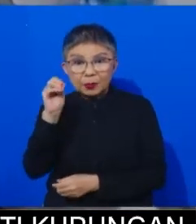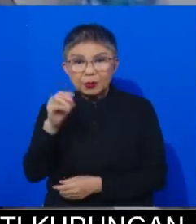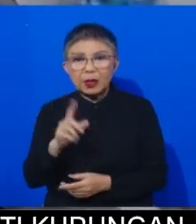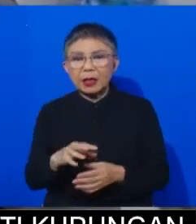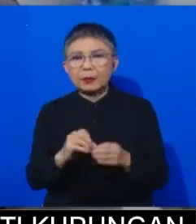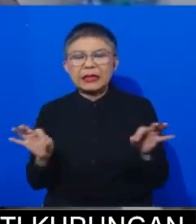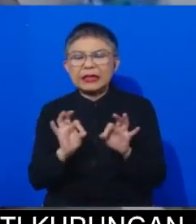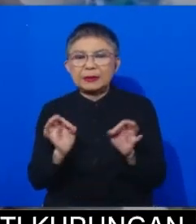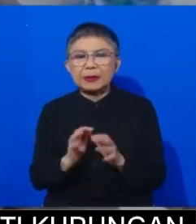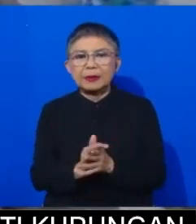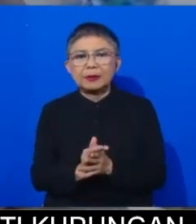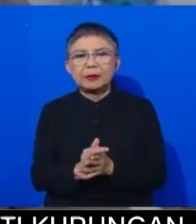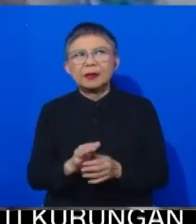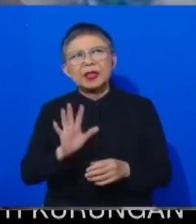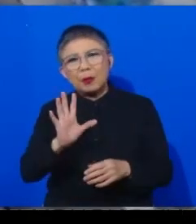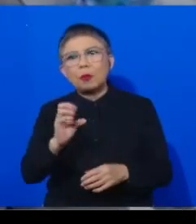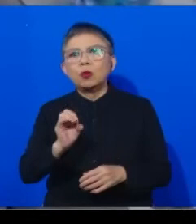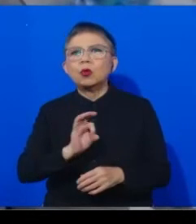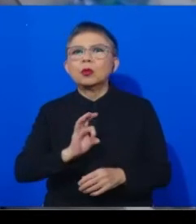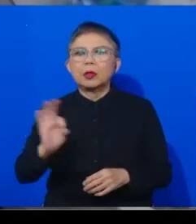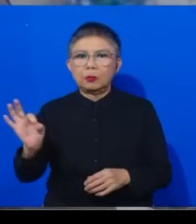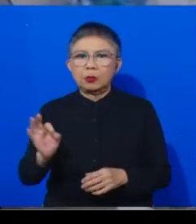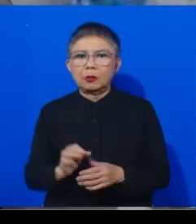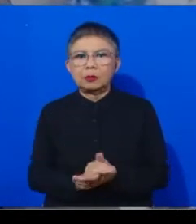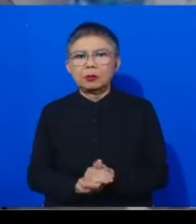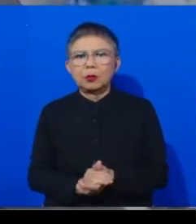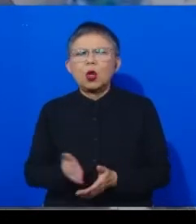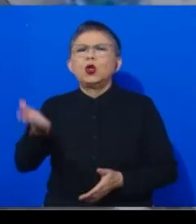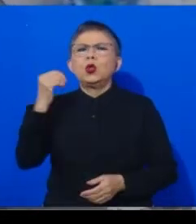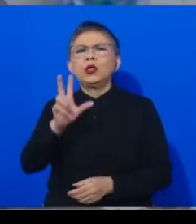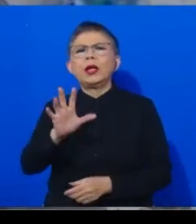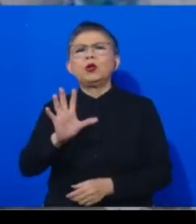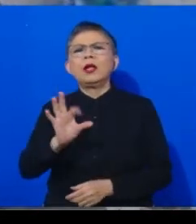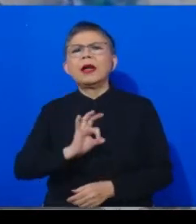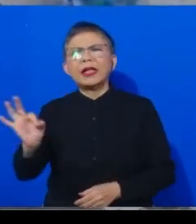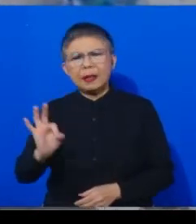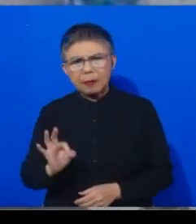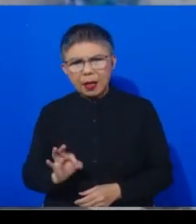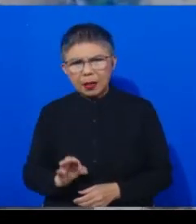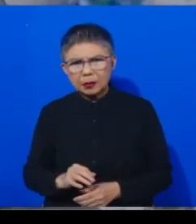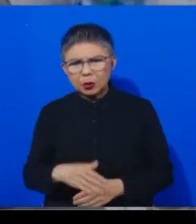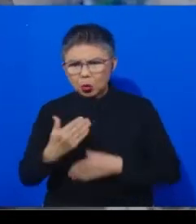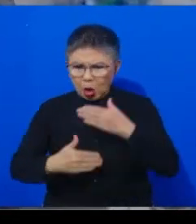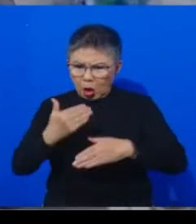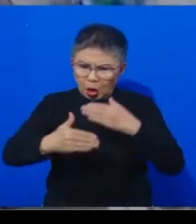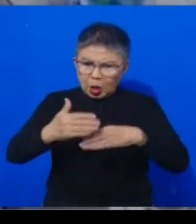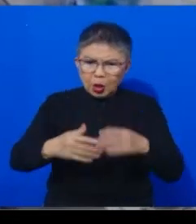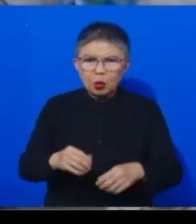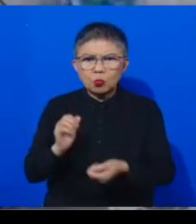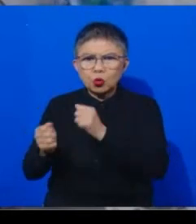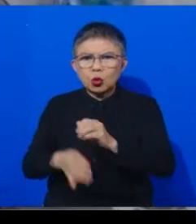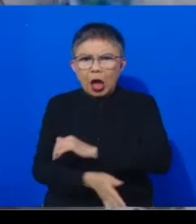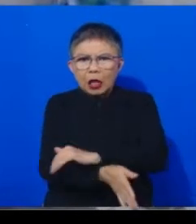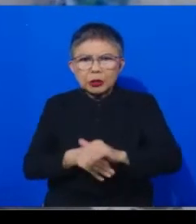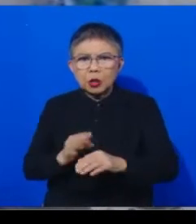kalau bersih ya per kilo 50.000. Biasanya 35. Dari sebelum lebaran haji udah naik, puncaknya lebaran haji naik